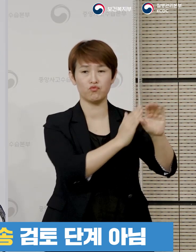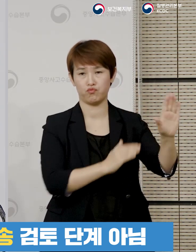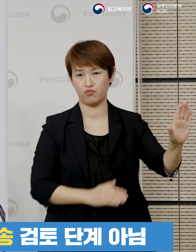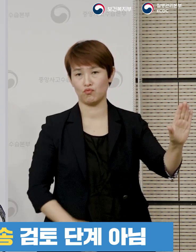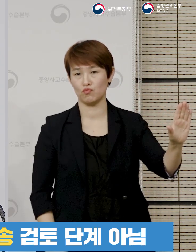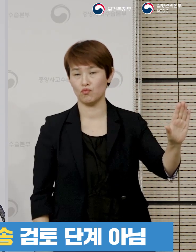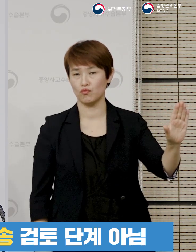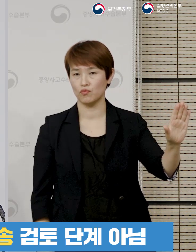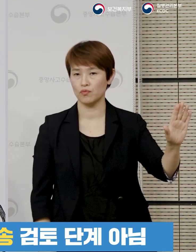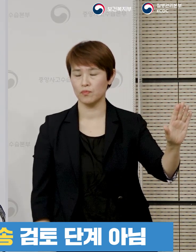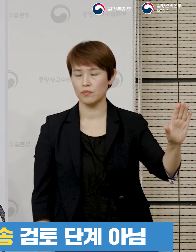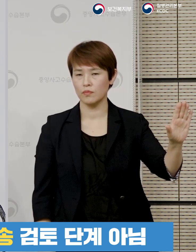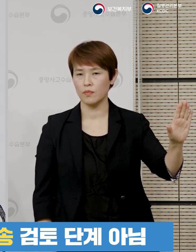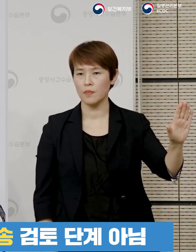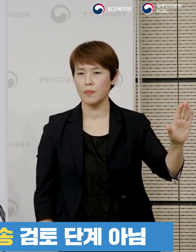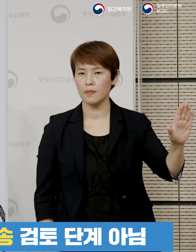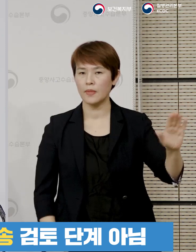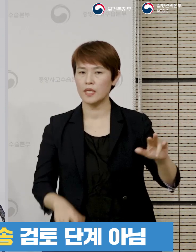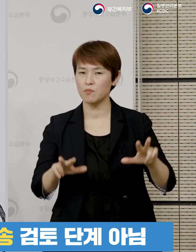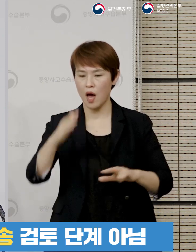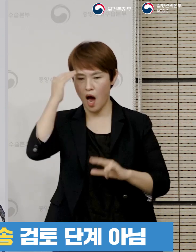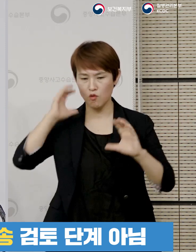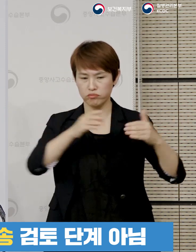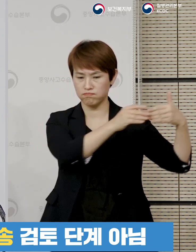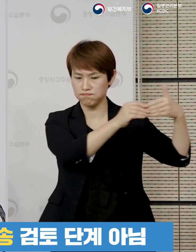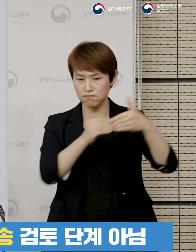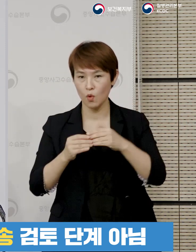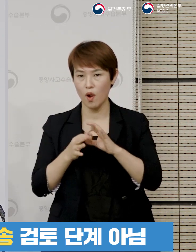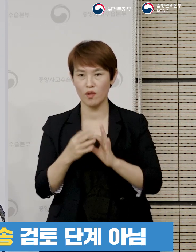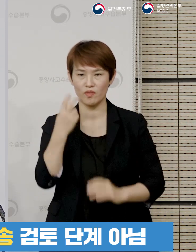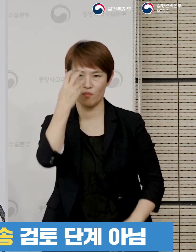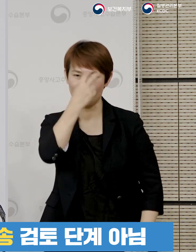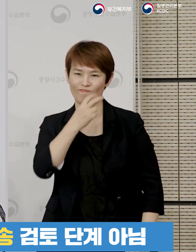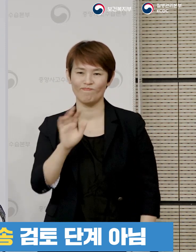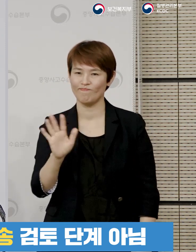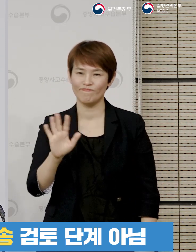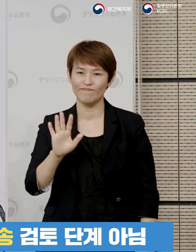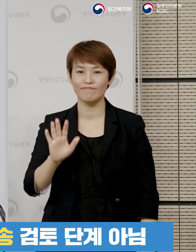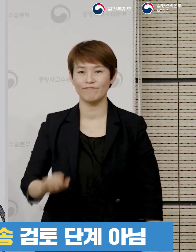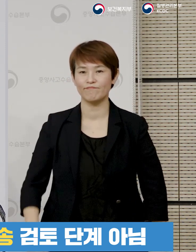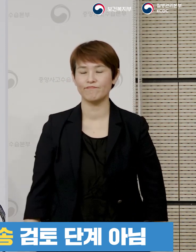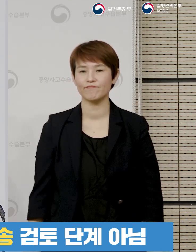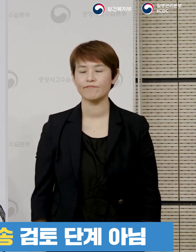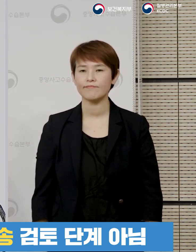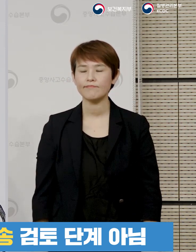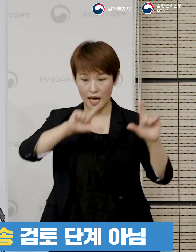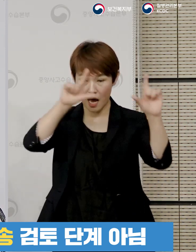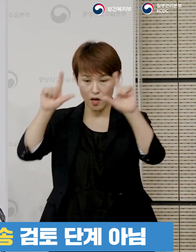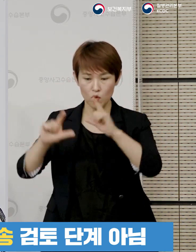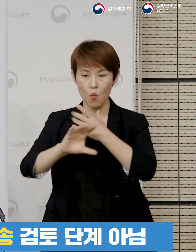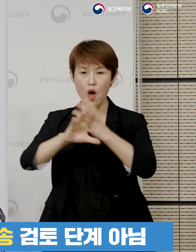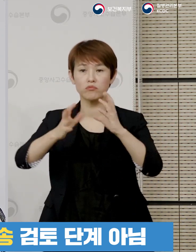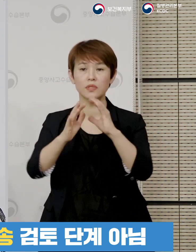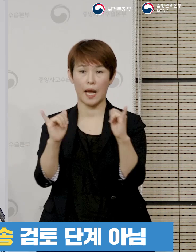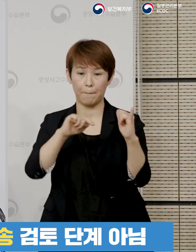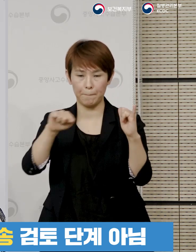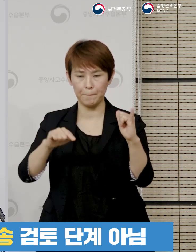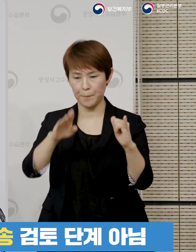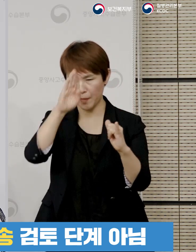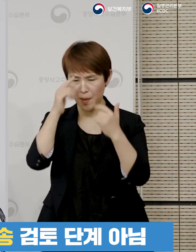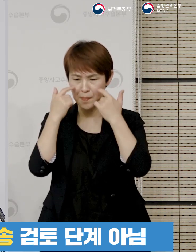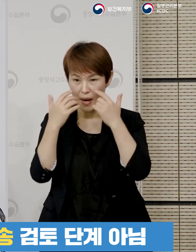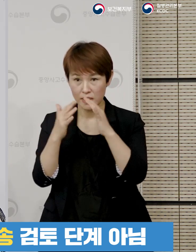있는 것으로 확인을 하고 있기 때문에 현재는 국내 이송에 대해서는 검토할 단계가 아니라고 말씀을 드립니다. 그러니까 예를 들면